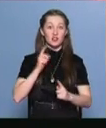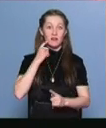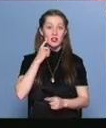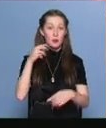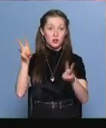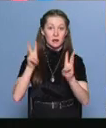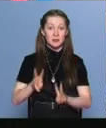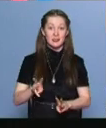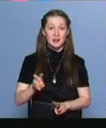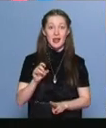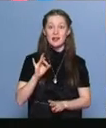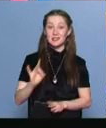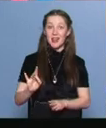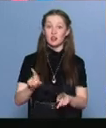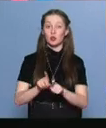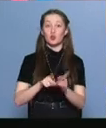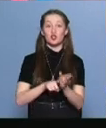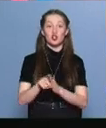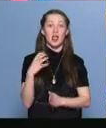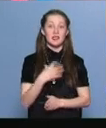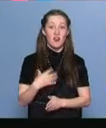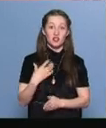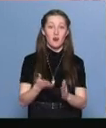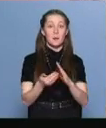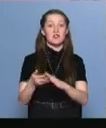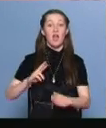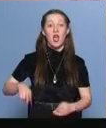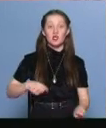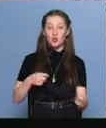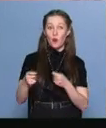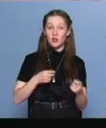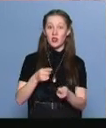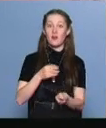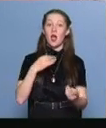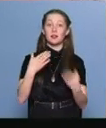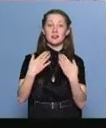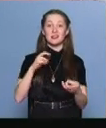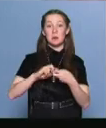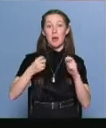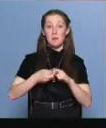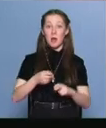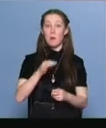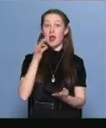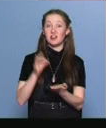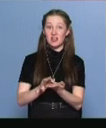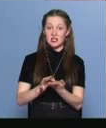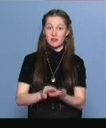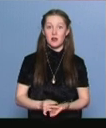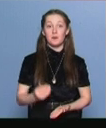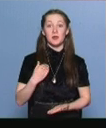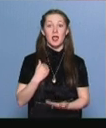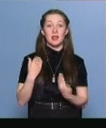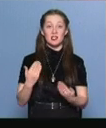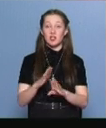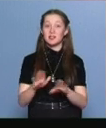администрации Александр Бричалов тоже начинает с насущного, призывая местных чиновников отнестись к проблеме по-человечески. Я сейчас не как в рио главы